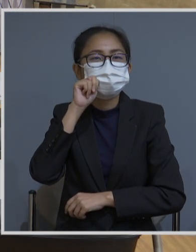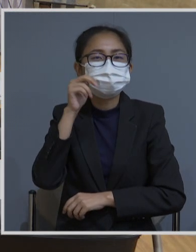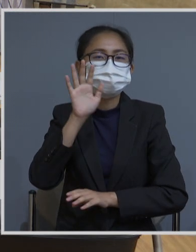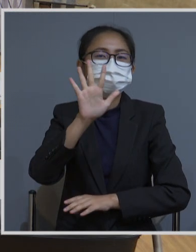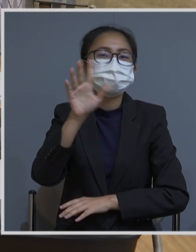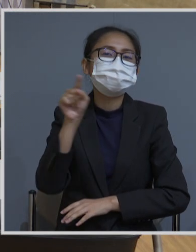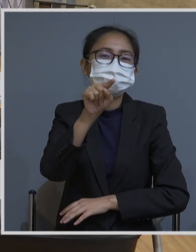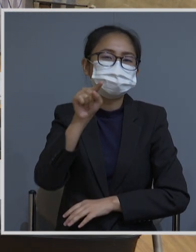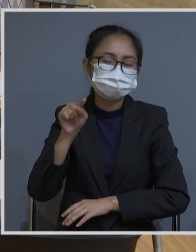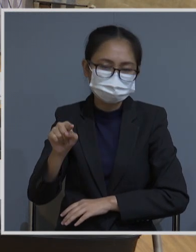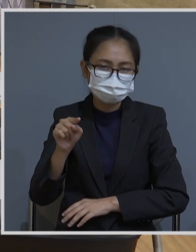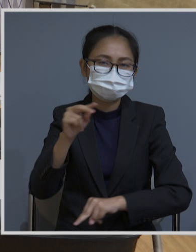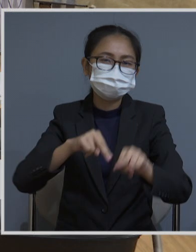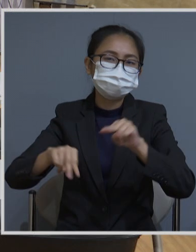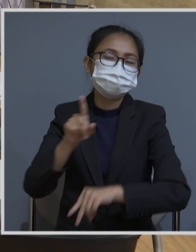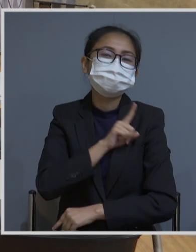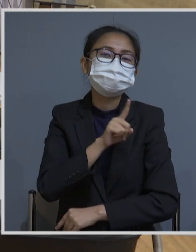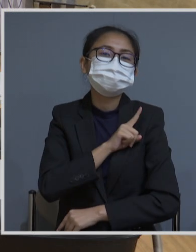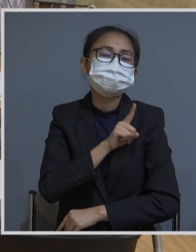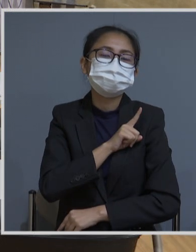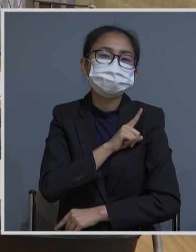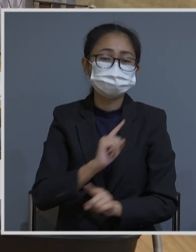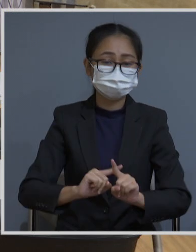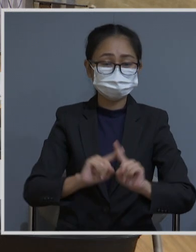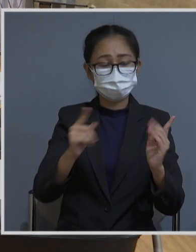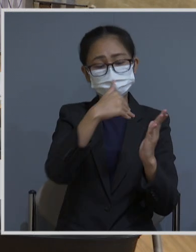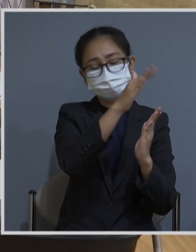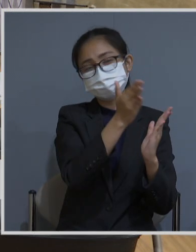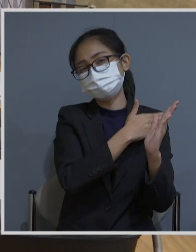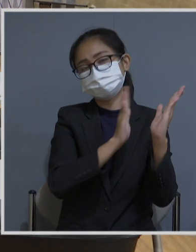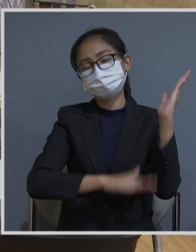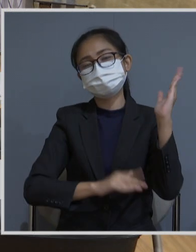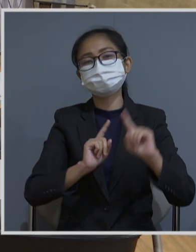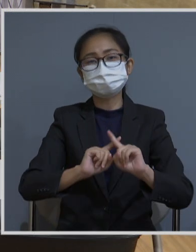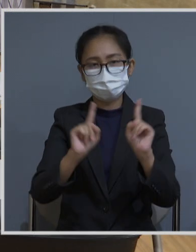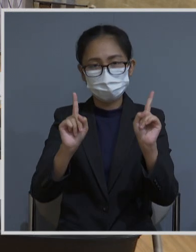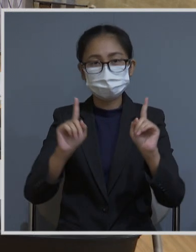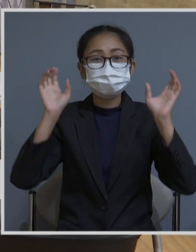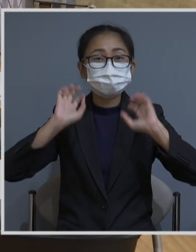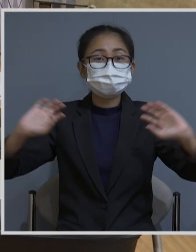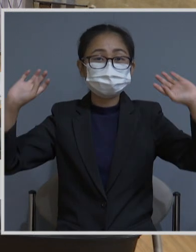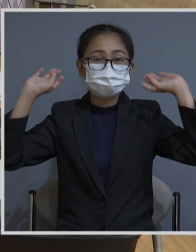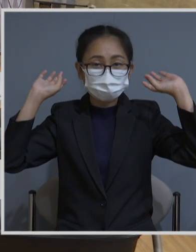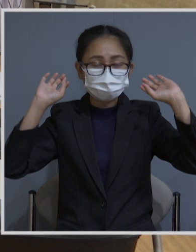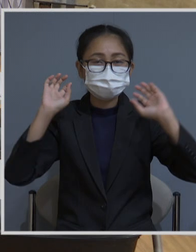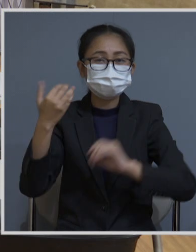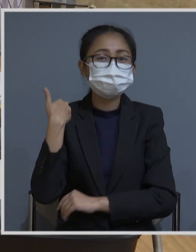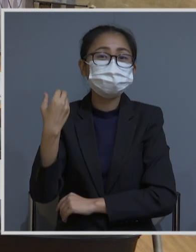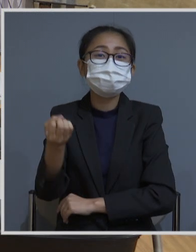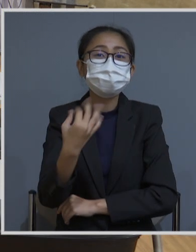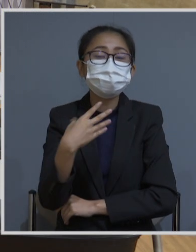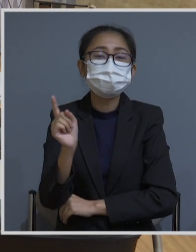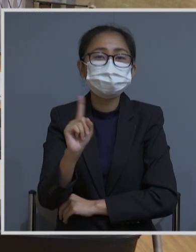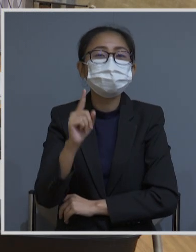เปอร์เซ็นต์ของพื้นที่นะครับซึ่งแตกต่างจากภาคอื่นมากถ้ารัฐบาลทุกยุคทุกสมัยก็บอกว่า